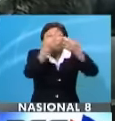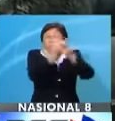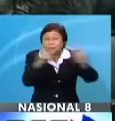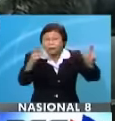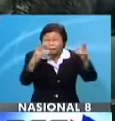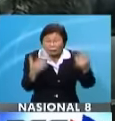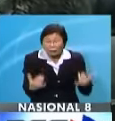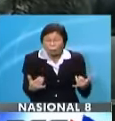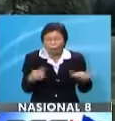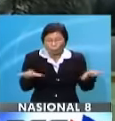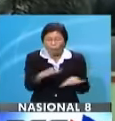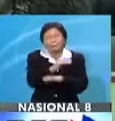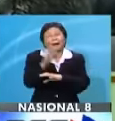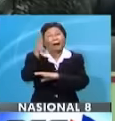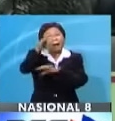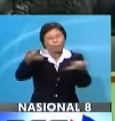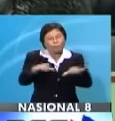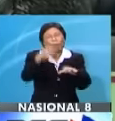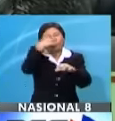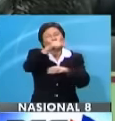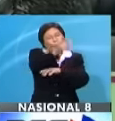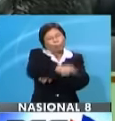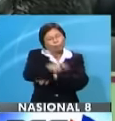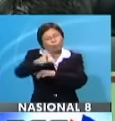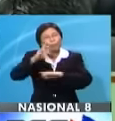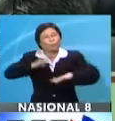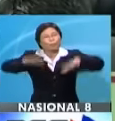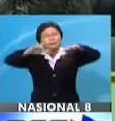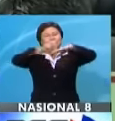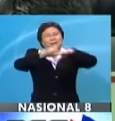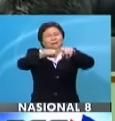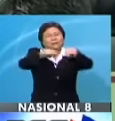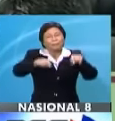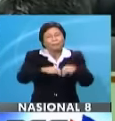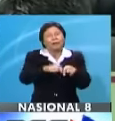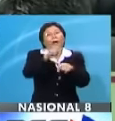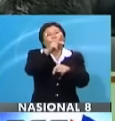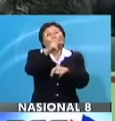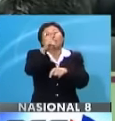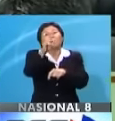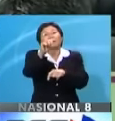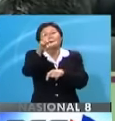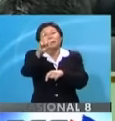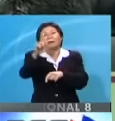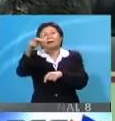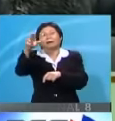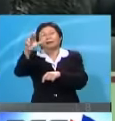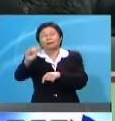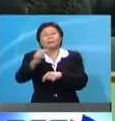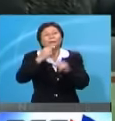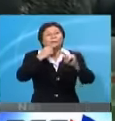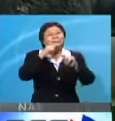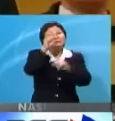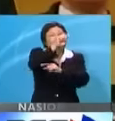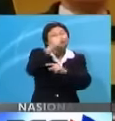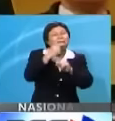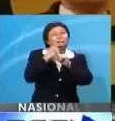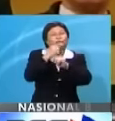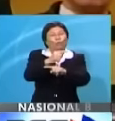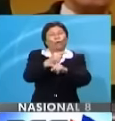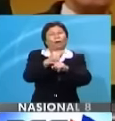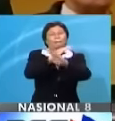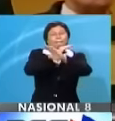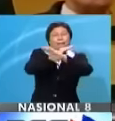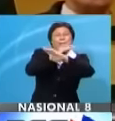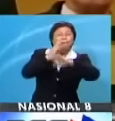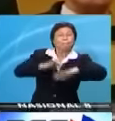sedang dan akan dibina untuk penduduk terjejas sebanjir di kawasan itu. Menjawab mengenai rancangan tebatan banjir RTB di Kuala Krai,